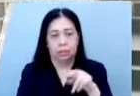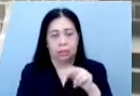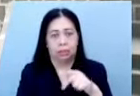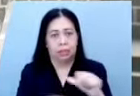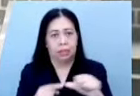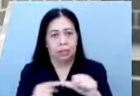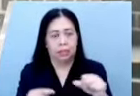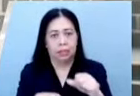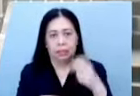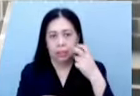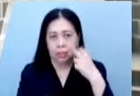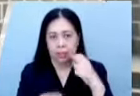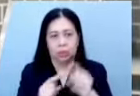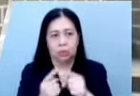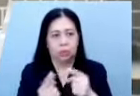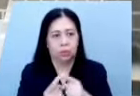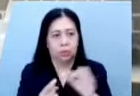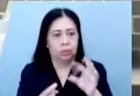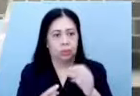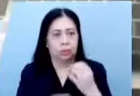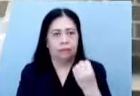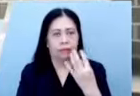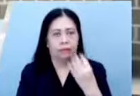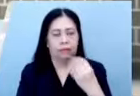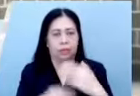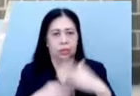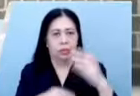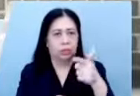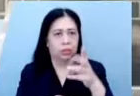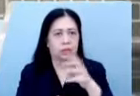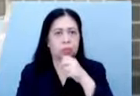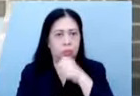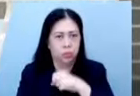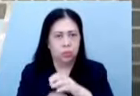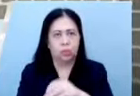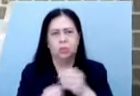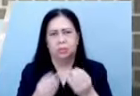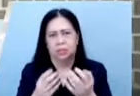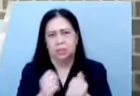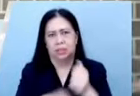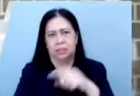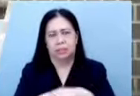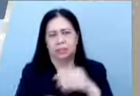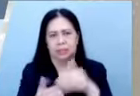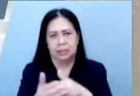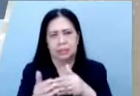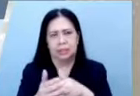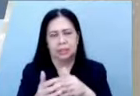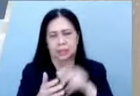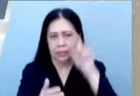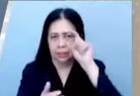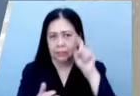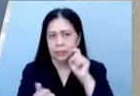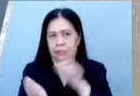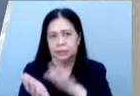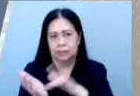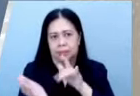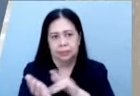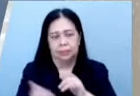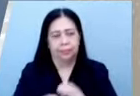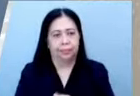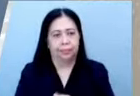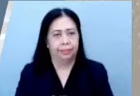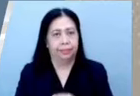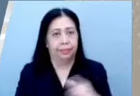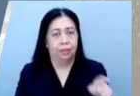mga babaeng nasa edad 15 hanggang 26 years old ang karaniwang nabibiktima ng sextortion. Sa Aling Police